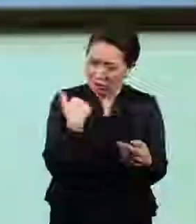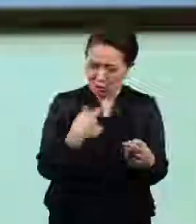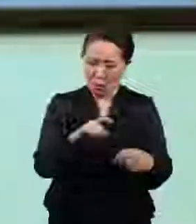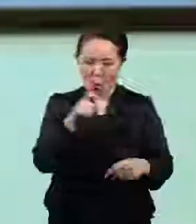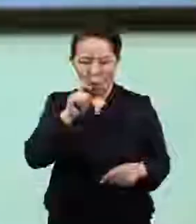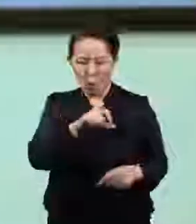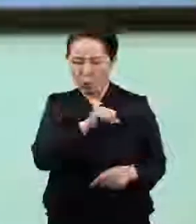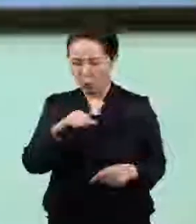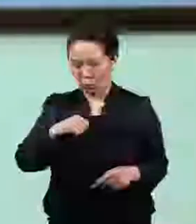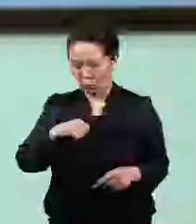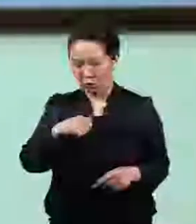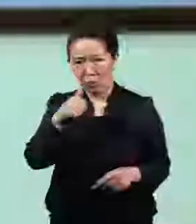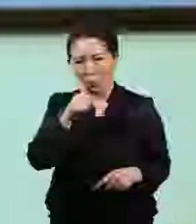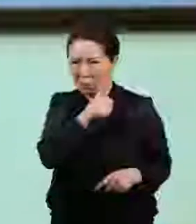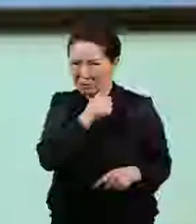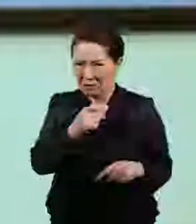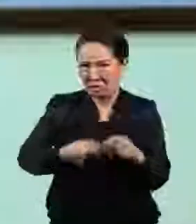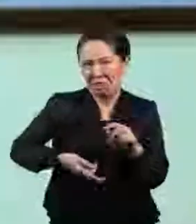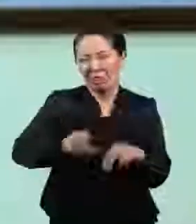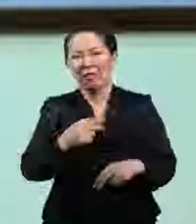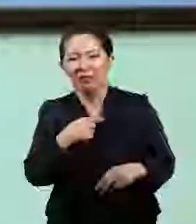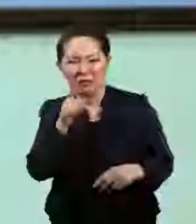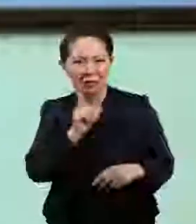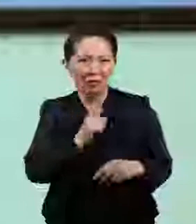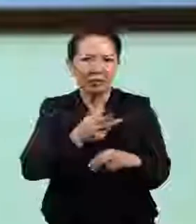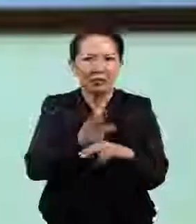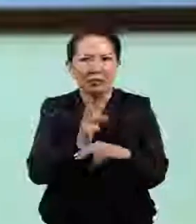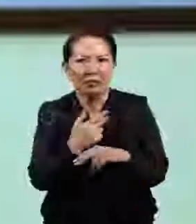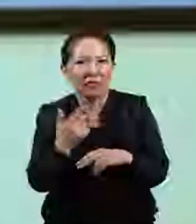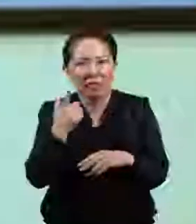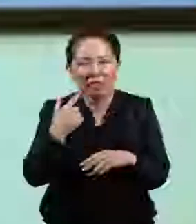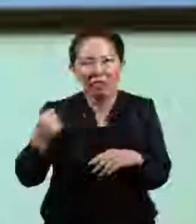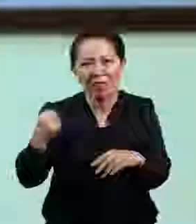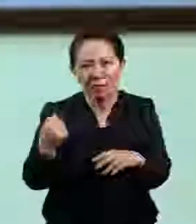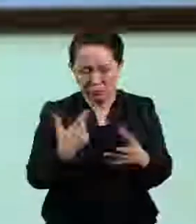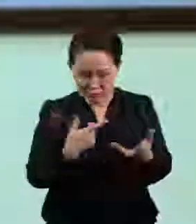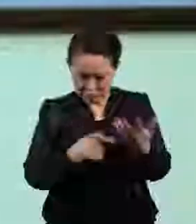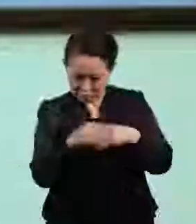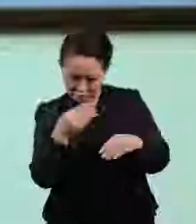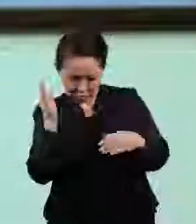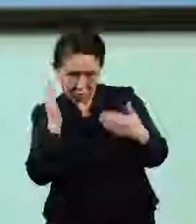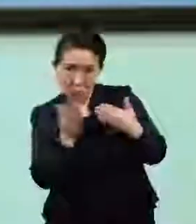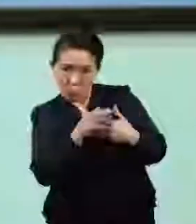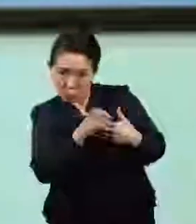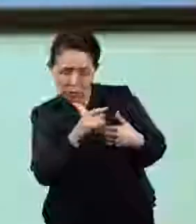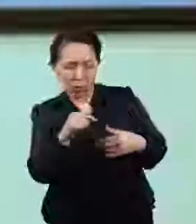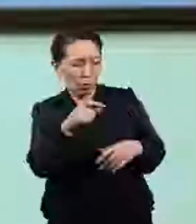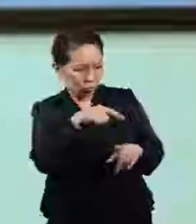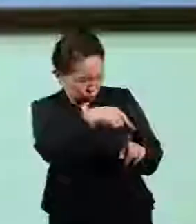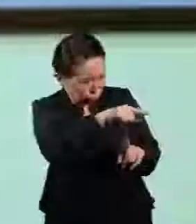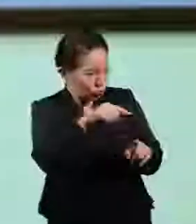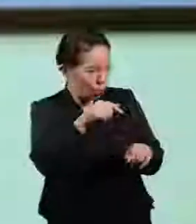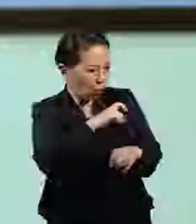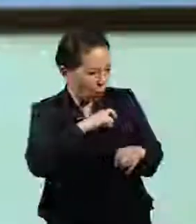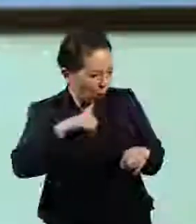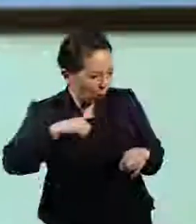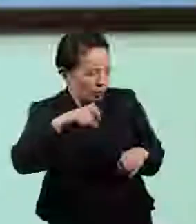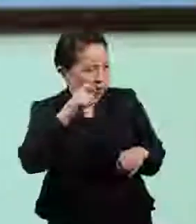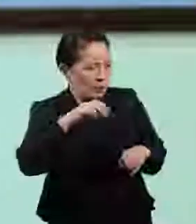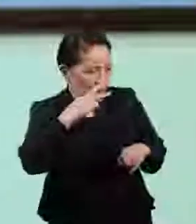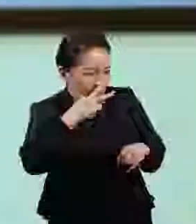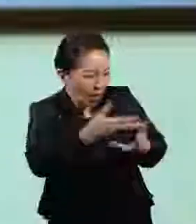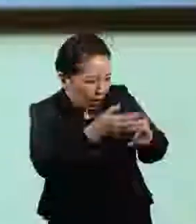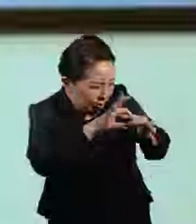нэн тэргүүнд тавихаар сэргийлэх үүднээс тухайн хүнийг хуулийн дагуу хувийн мэдээлэл ил тод болгох ёстойг